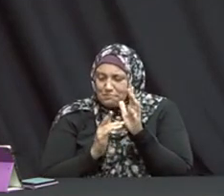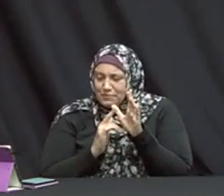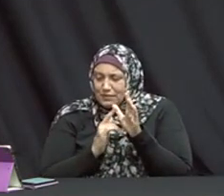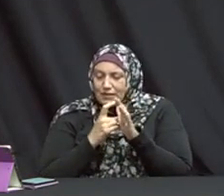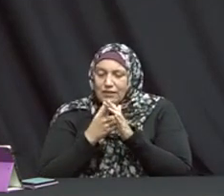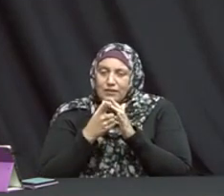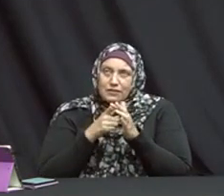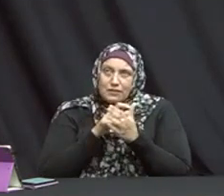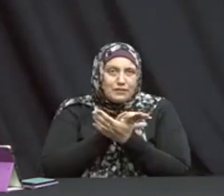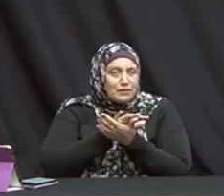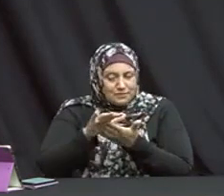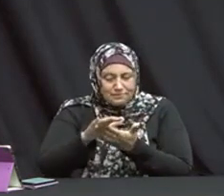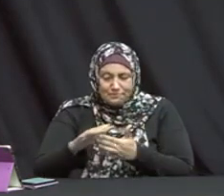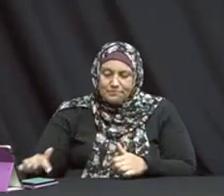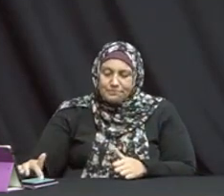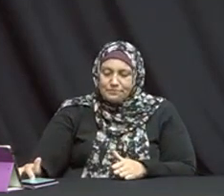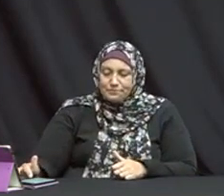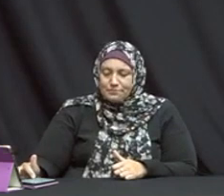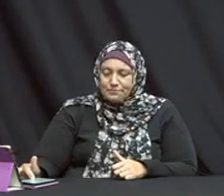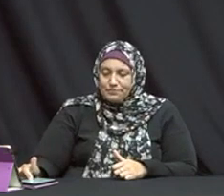خلقنا